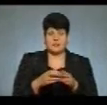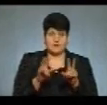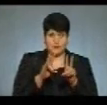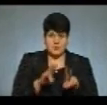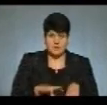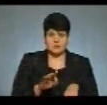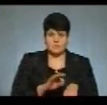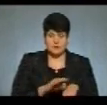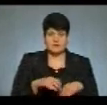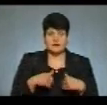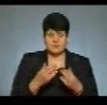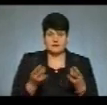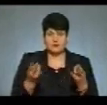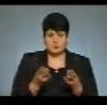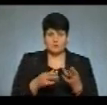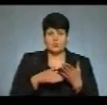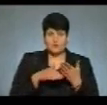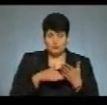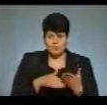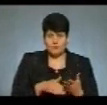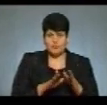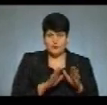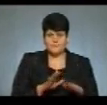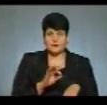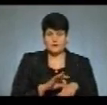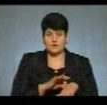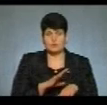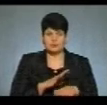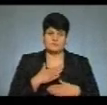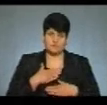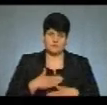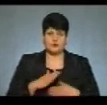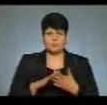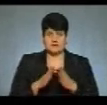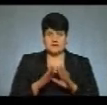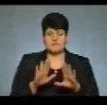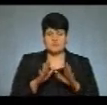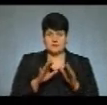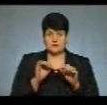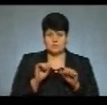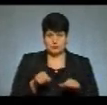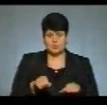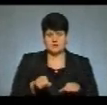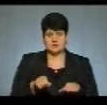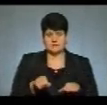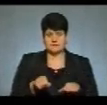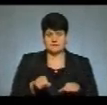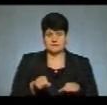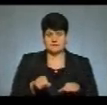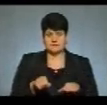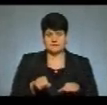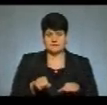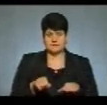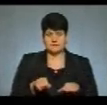оглянула хвору, надала необхідну допомогу. Хвора була у задовільному стані. Випадок можна сам виклик